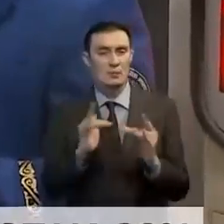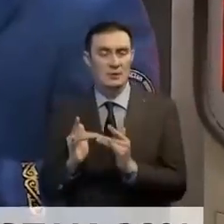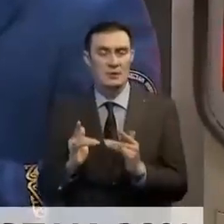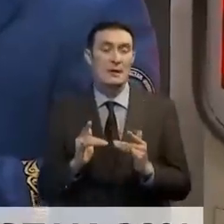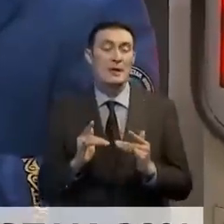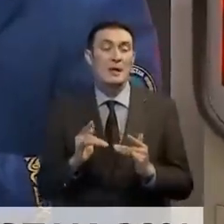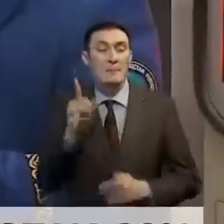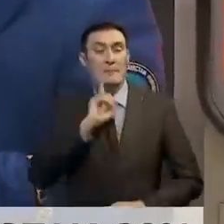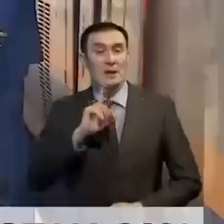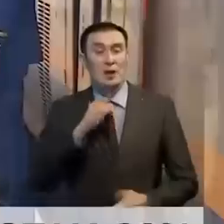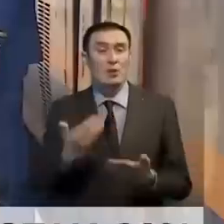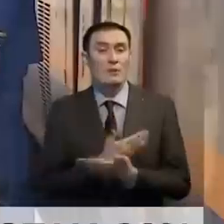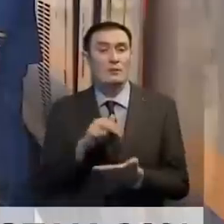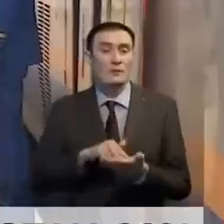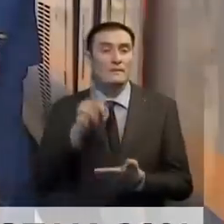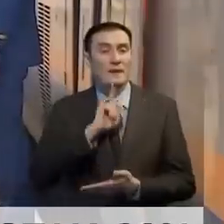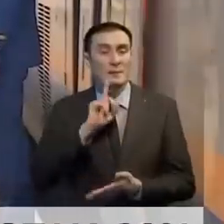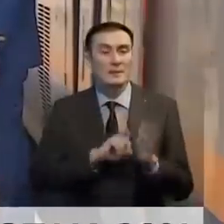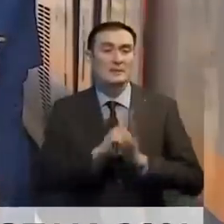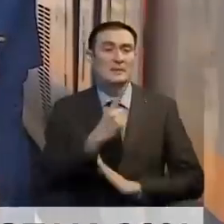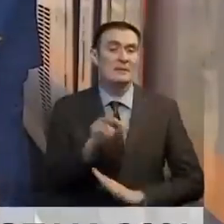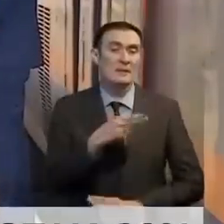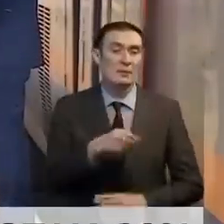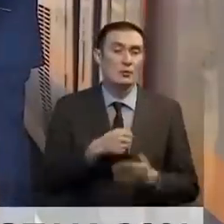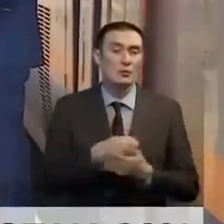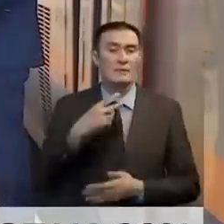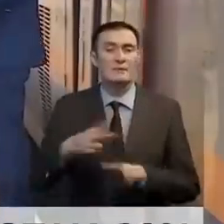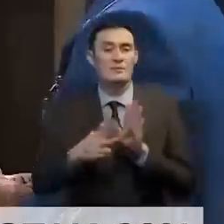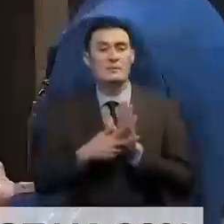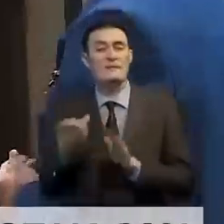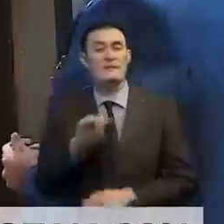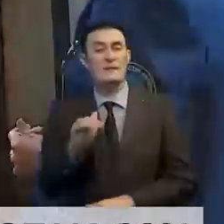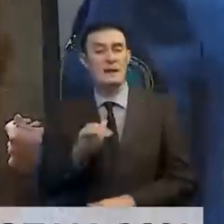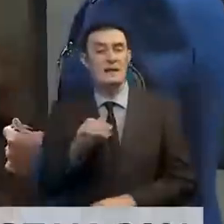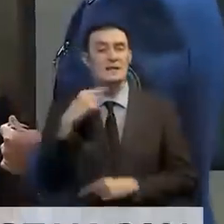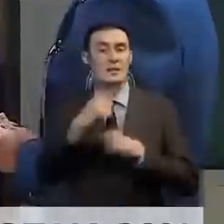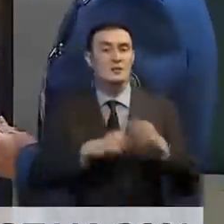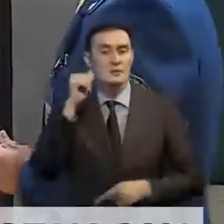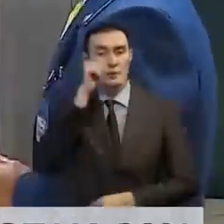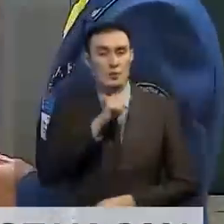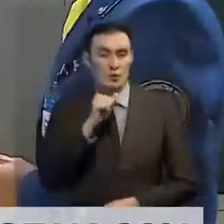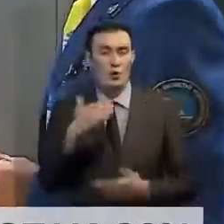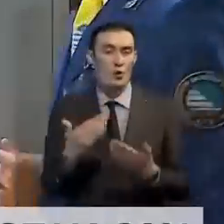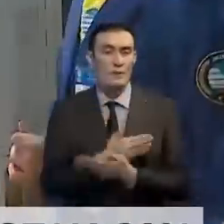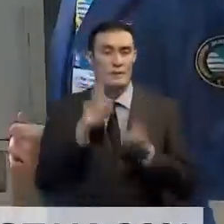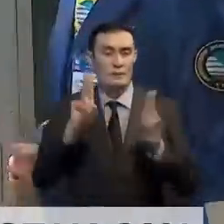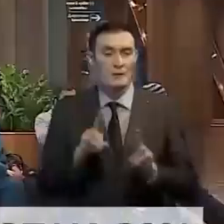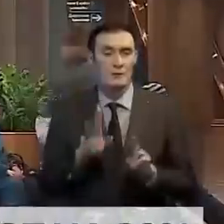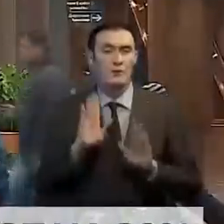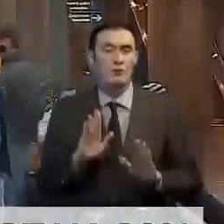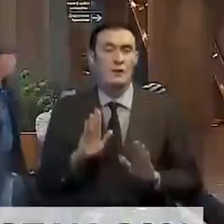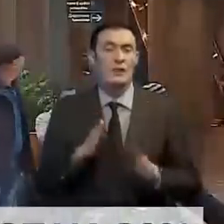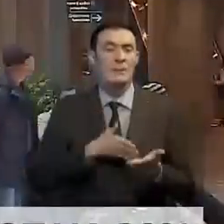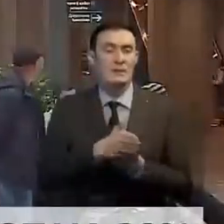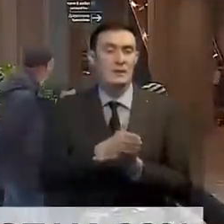цитаты. Пока новые тарифы введут временно с 1 декабря до 28 февраля следующего года. Нововведение коснется